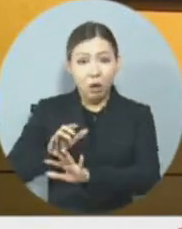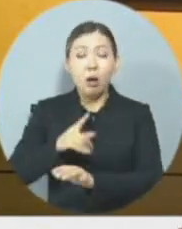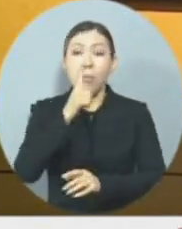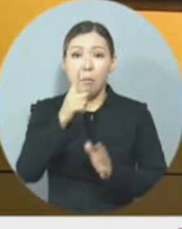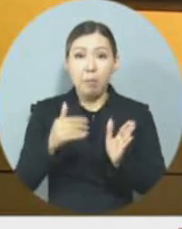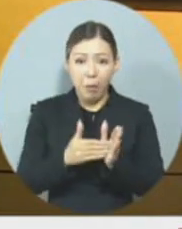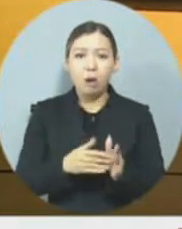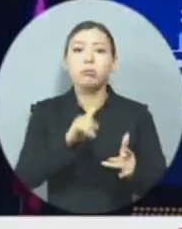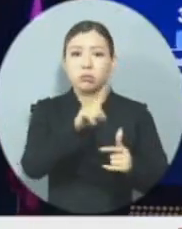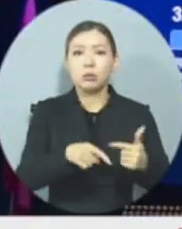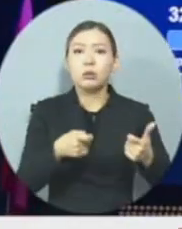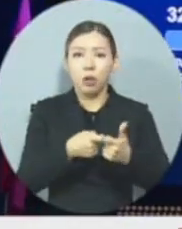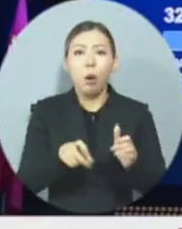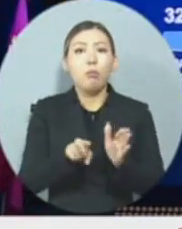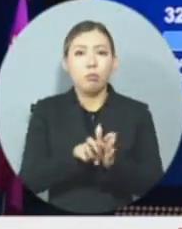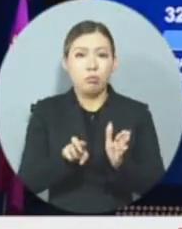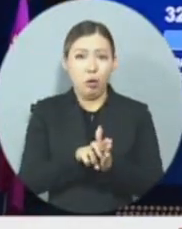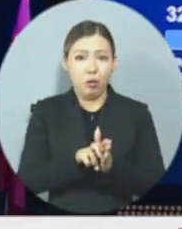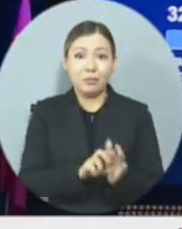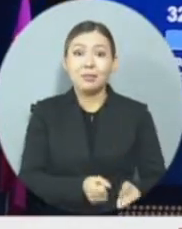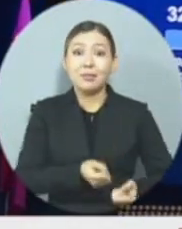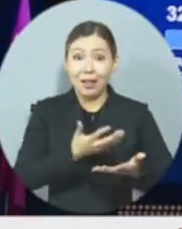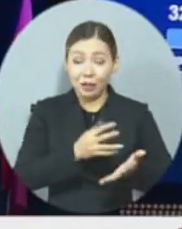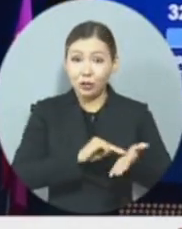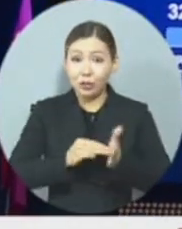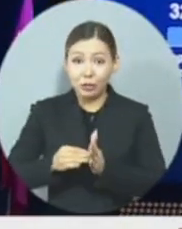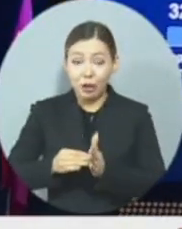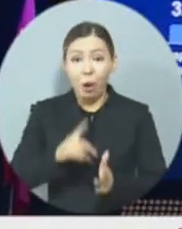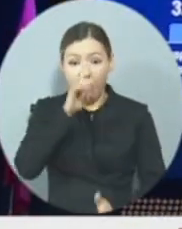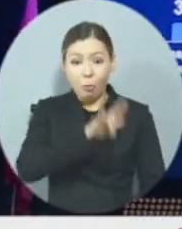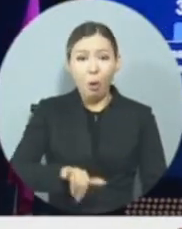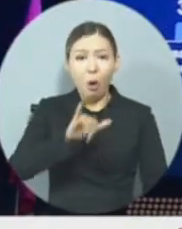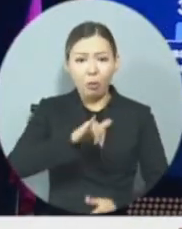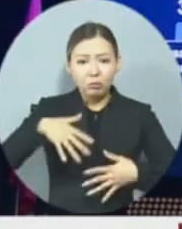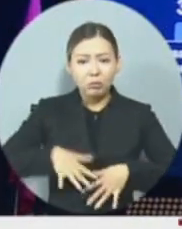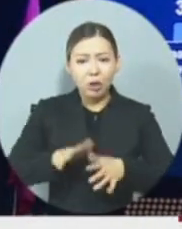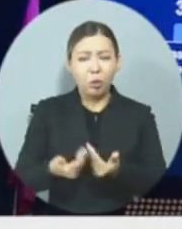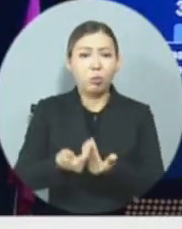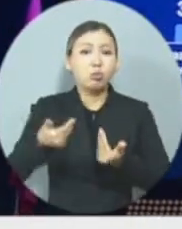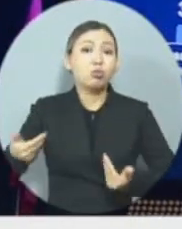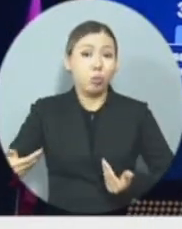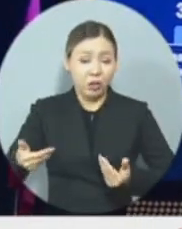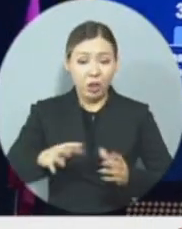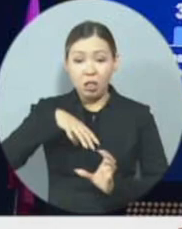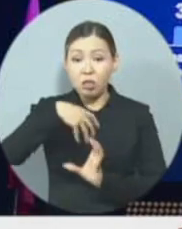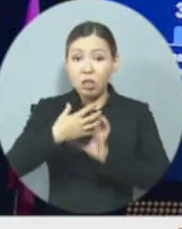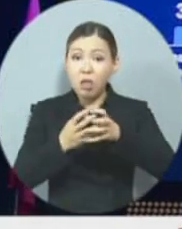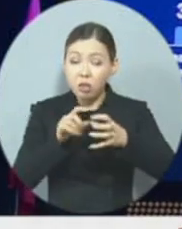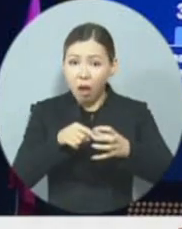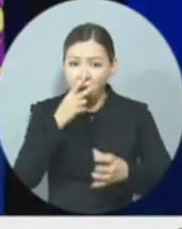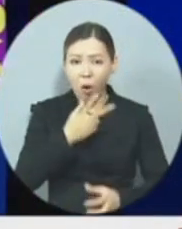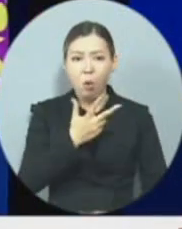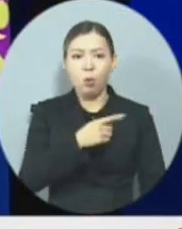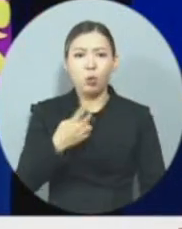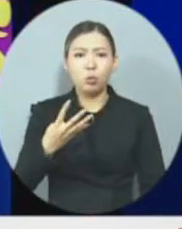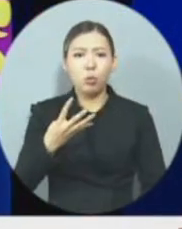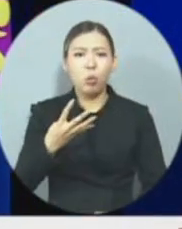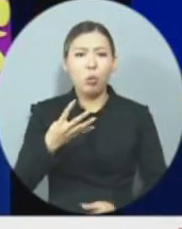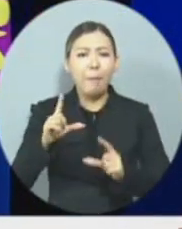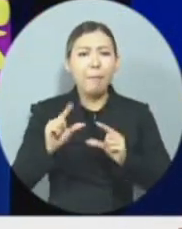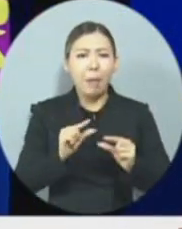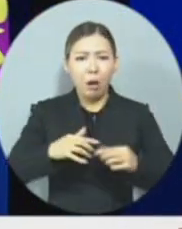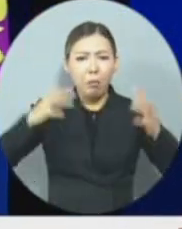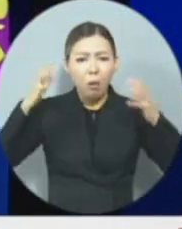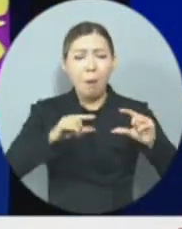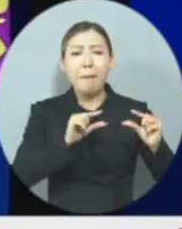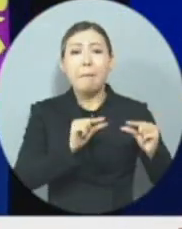тоо гарч ирж байна. Монгол улс далай тэнгисээс онцлогдсон дэлхийн дунджаас 3-4 дахин бага хурд тундас ордог